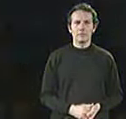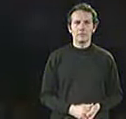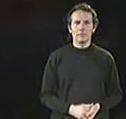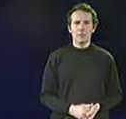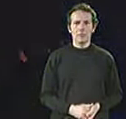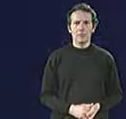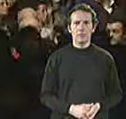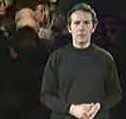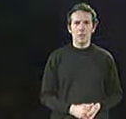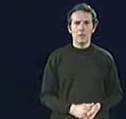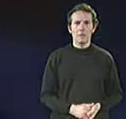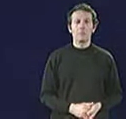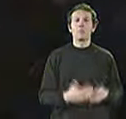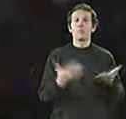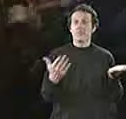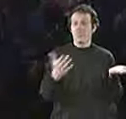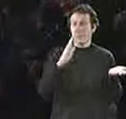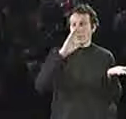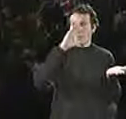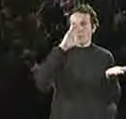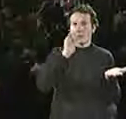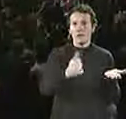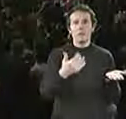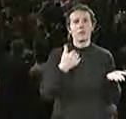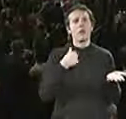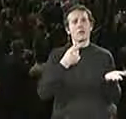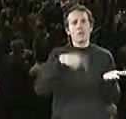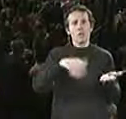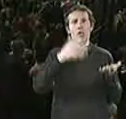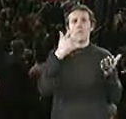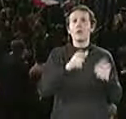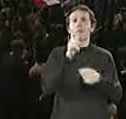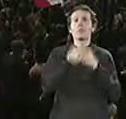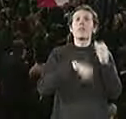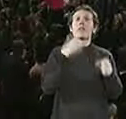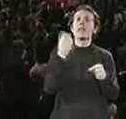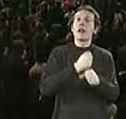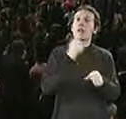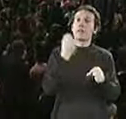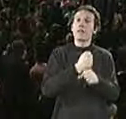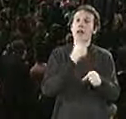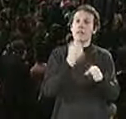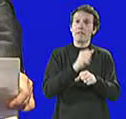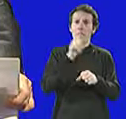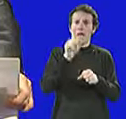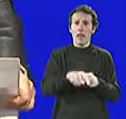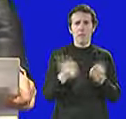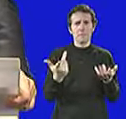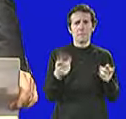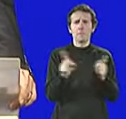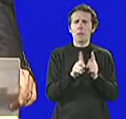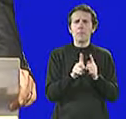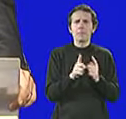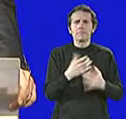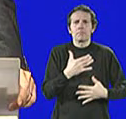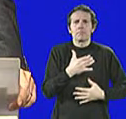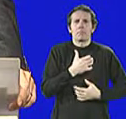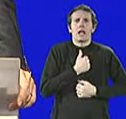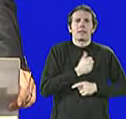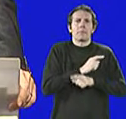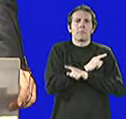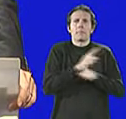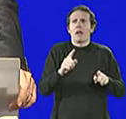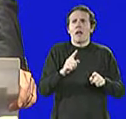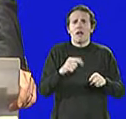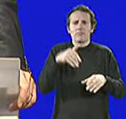C'est pour cette France que je souhaite que ceux qui travaillent et qui ne supportent plus que sur